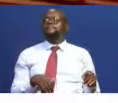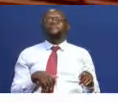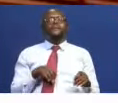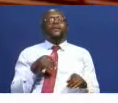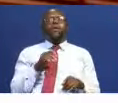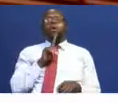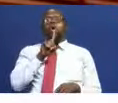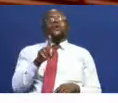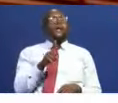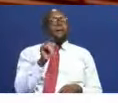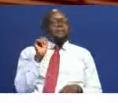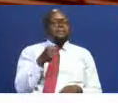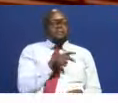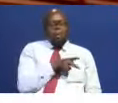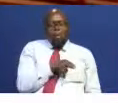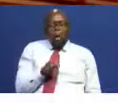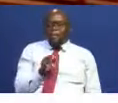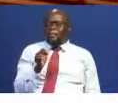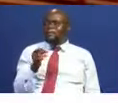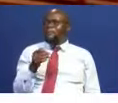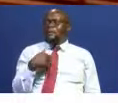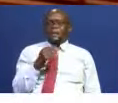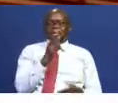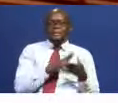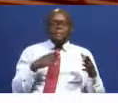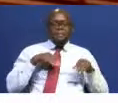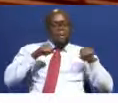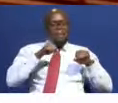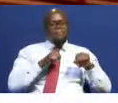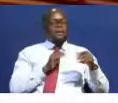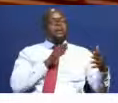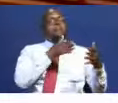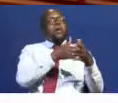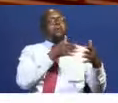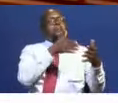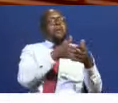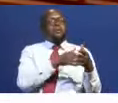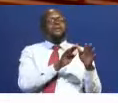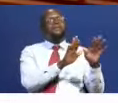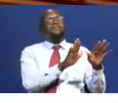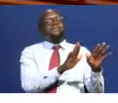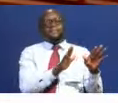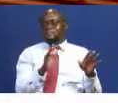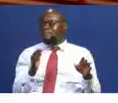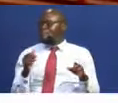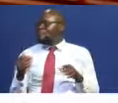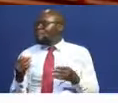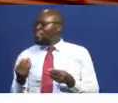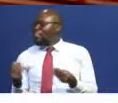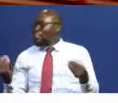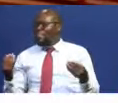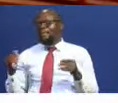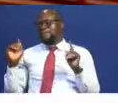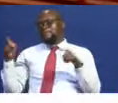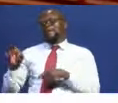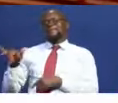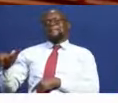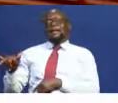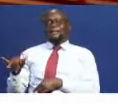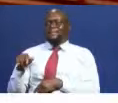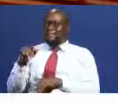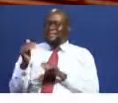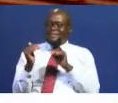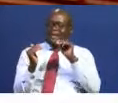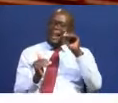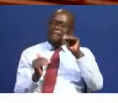wawekewa curfew? Kwa sababu wanalindwa watu wengine fulani pale. Kwa hivyo mambo kama hayo ya ukosefu wa usawa